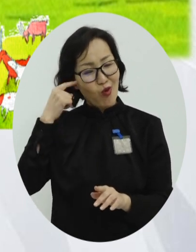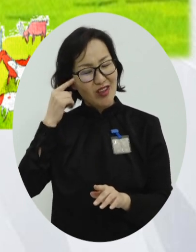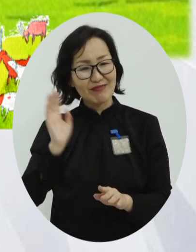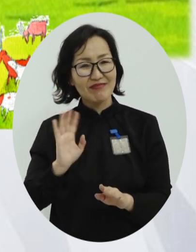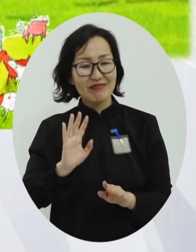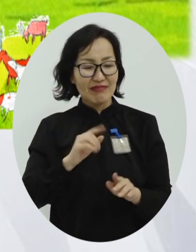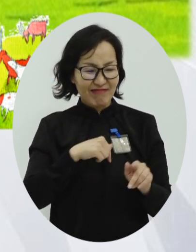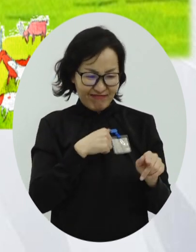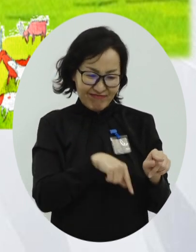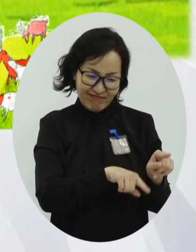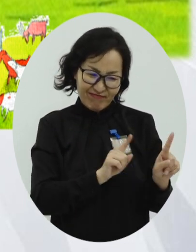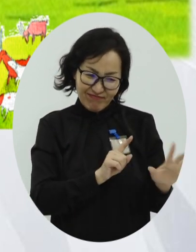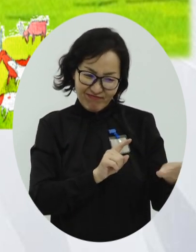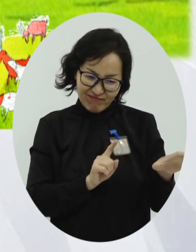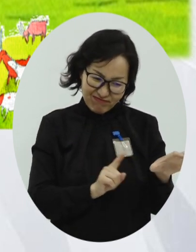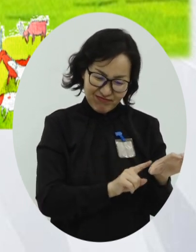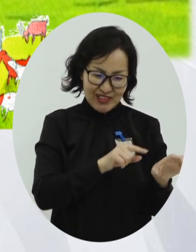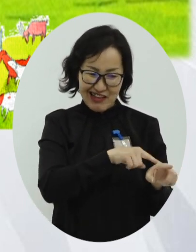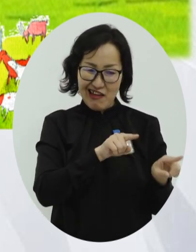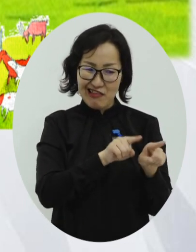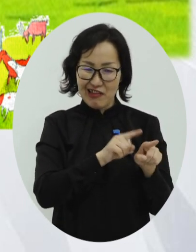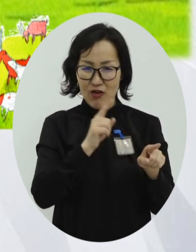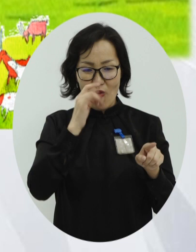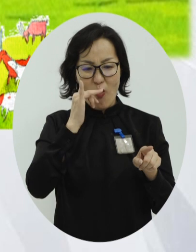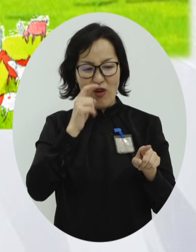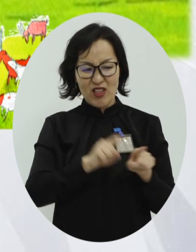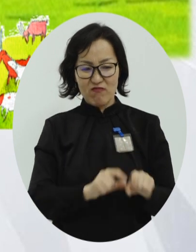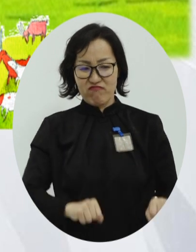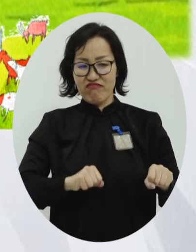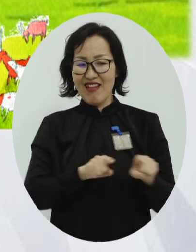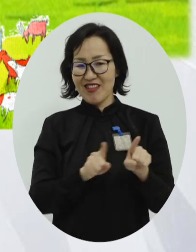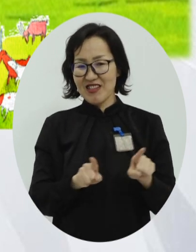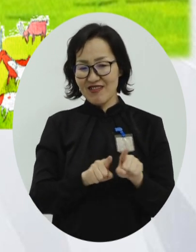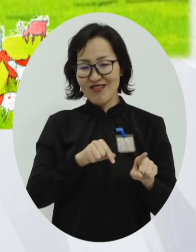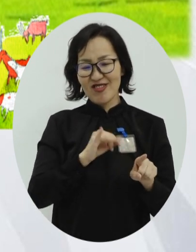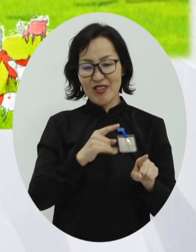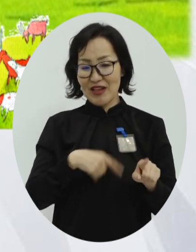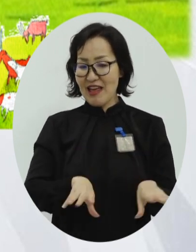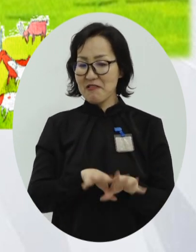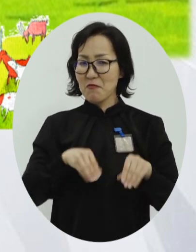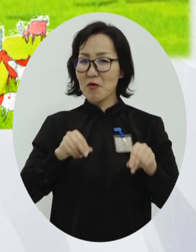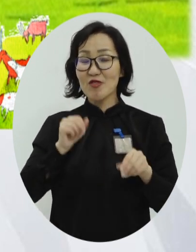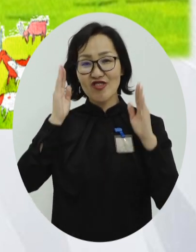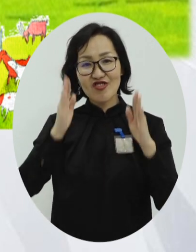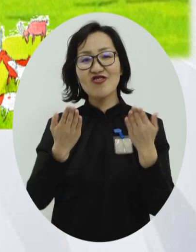шиг хамгийг захирч хөх сэрх шиг хүчрхэг ямаа болохоор шийджээ.